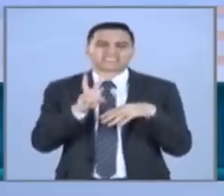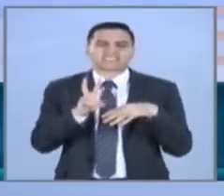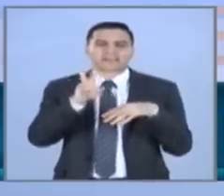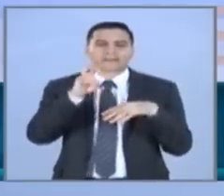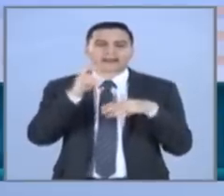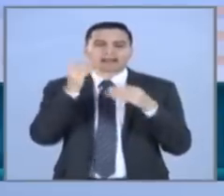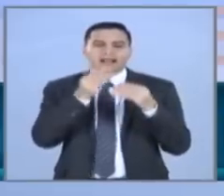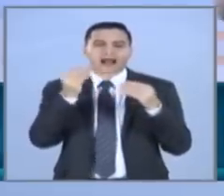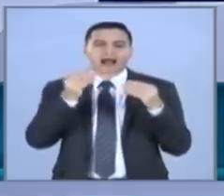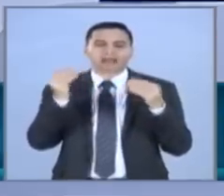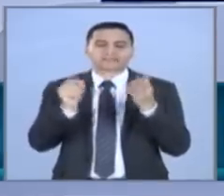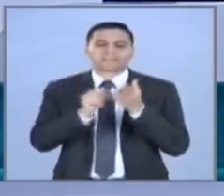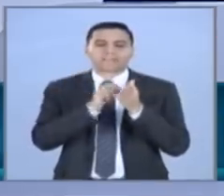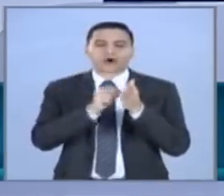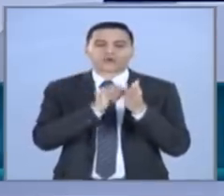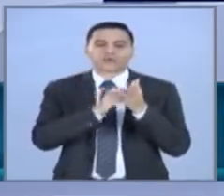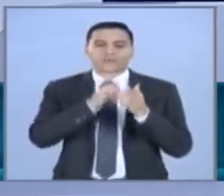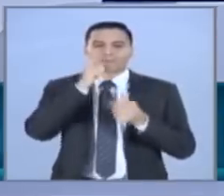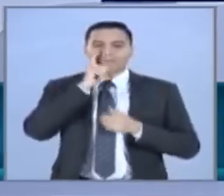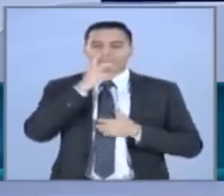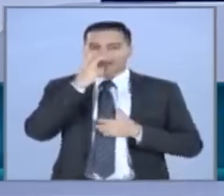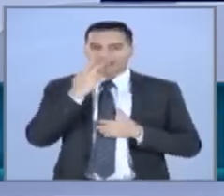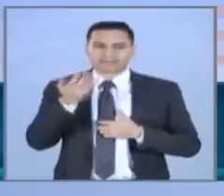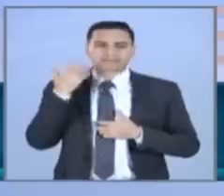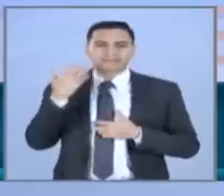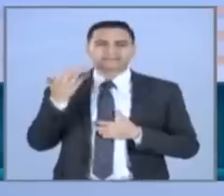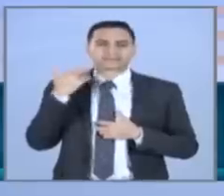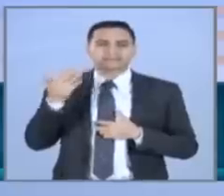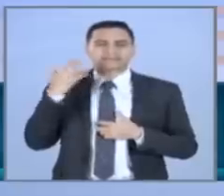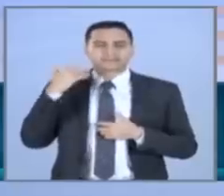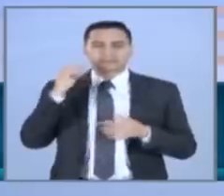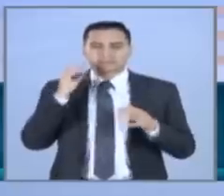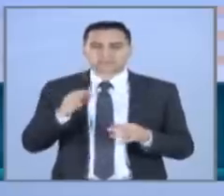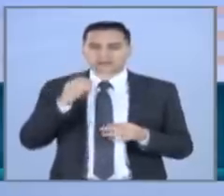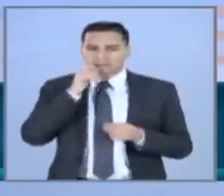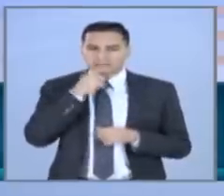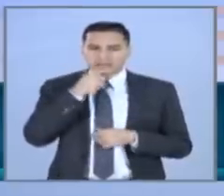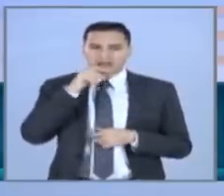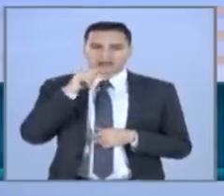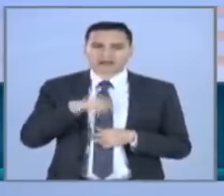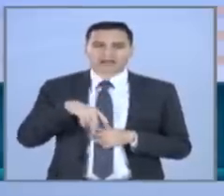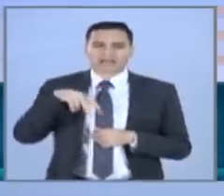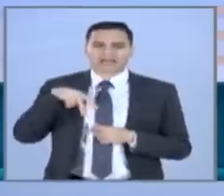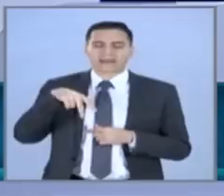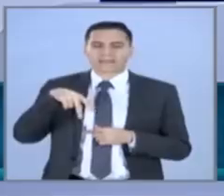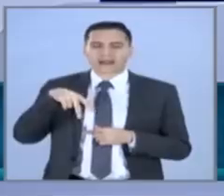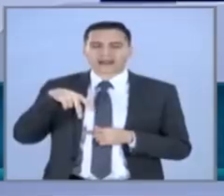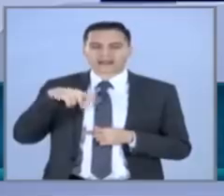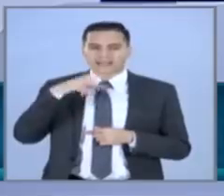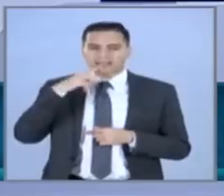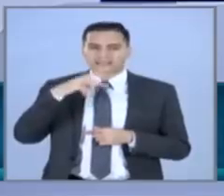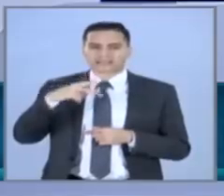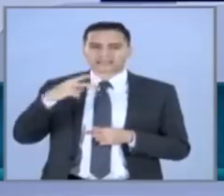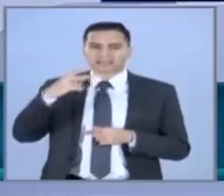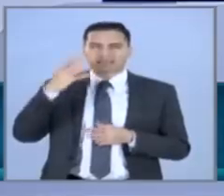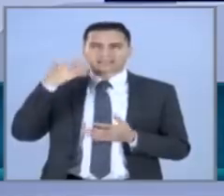نقش مكتوب بالحبر. الحبر. بيعود للقرن الثامن الميلادي. عمر